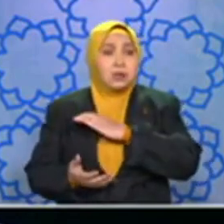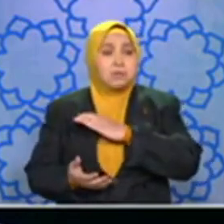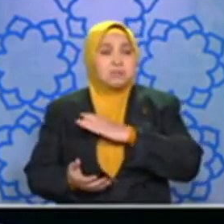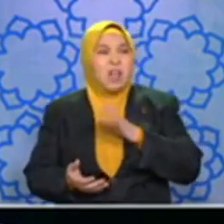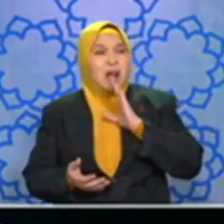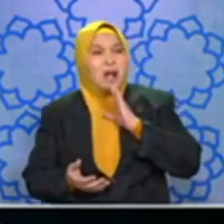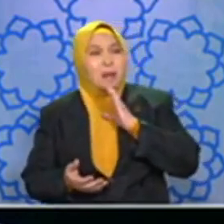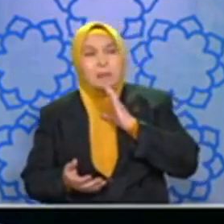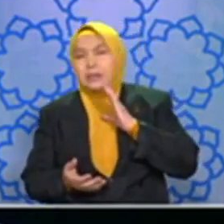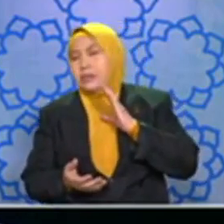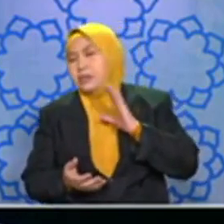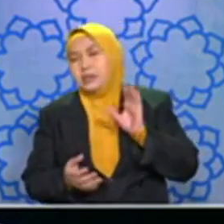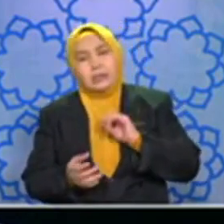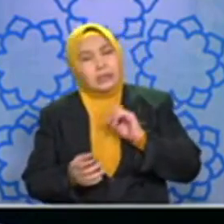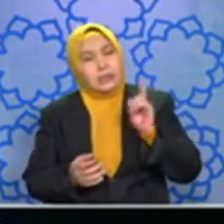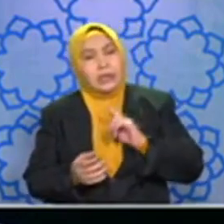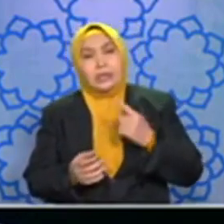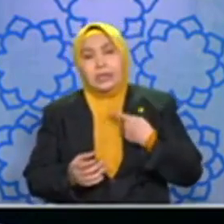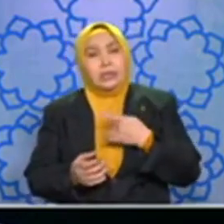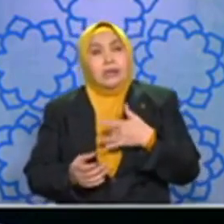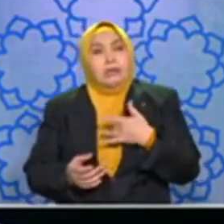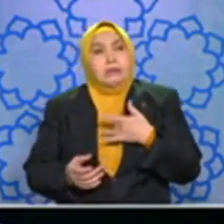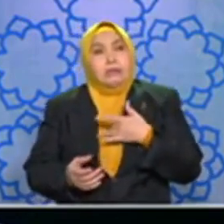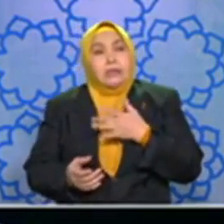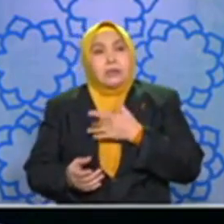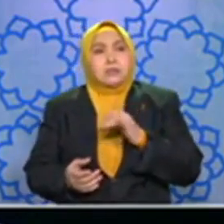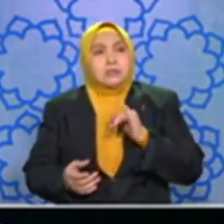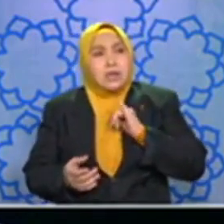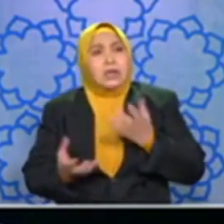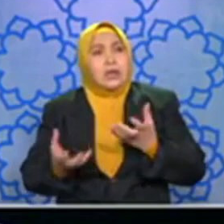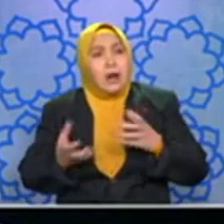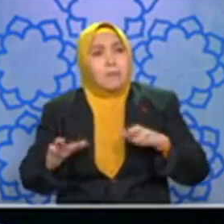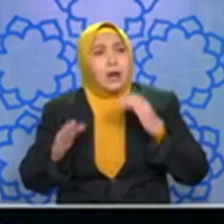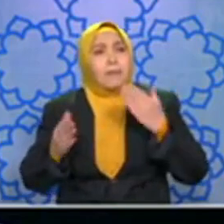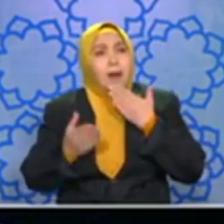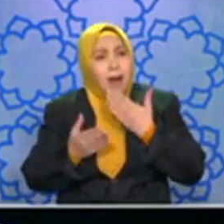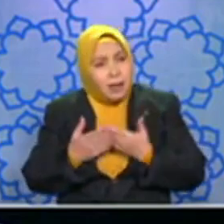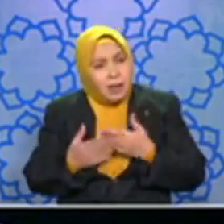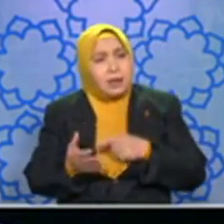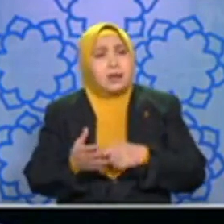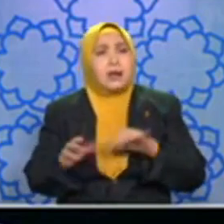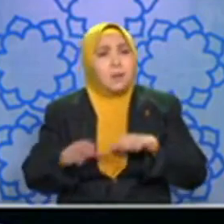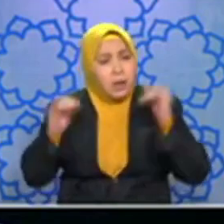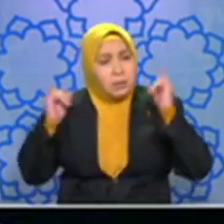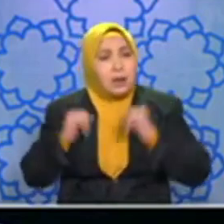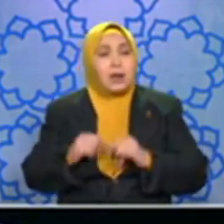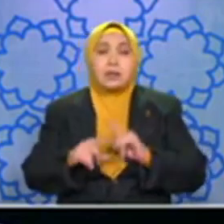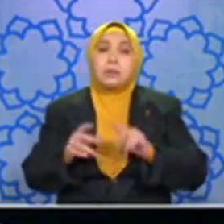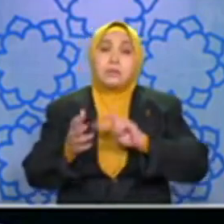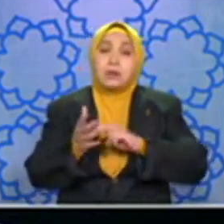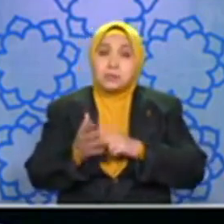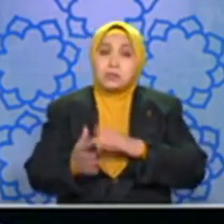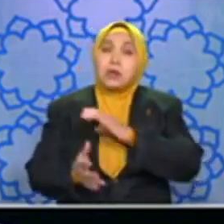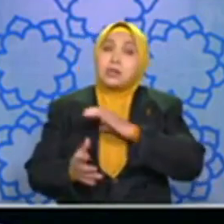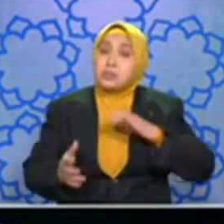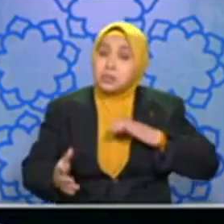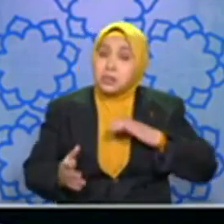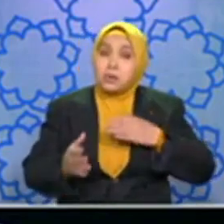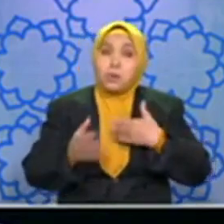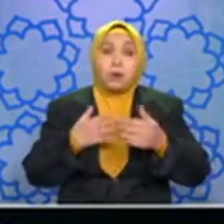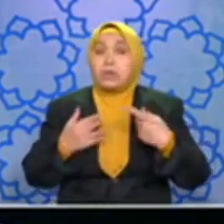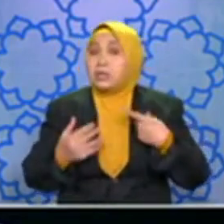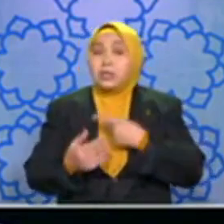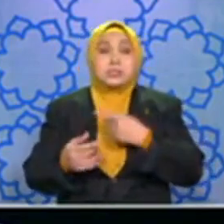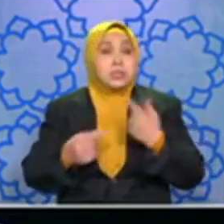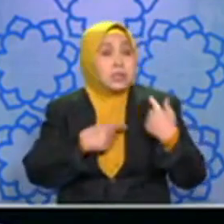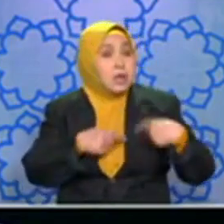kan. Kita akan terasa, eh, saya ni nak buat baik ni kan. Ha, tapi maksudnya apa? AJK, walaupun kita sekarang mengikut